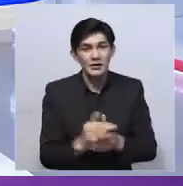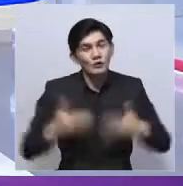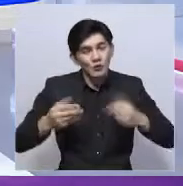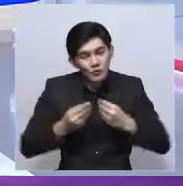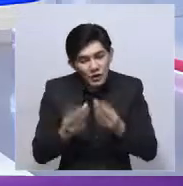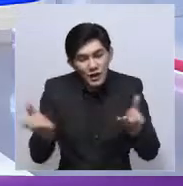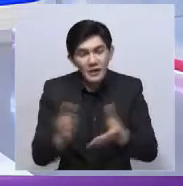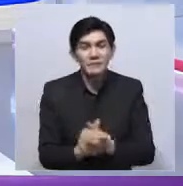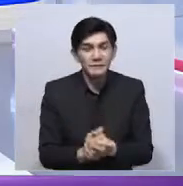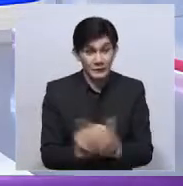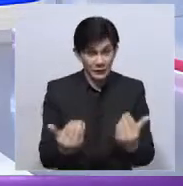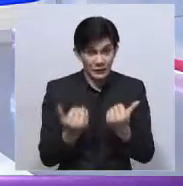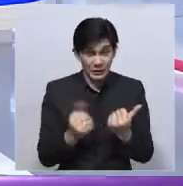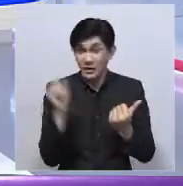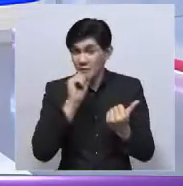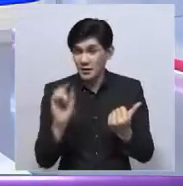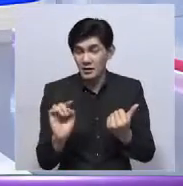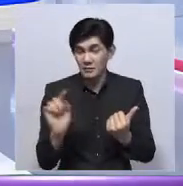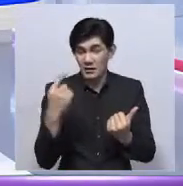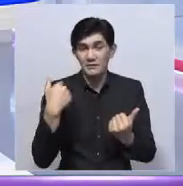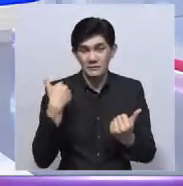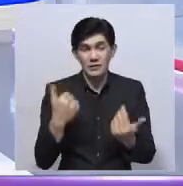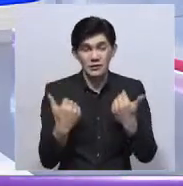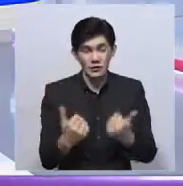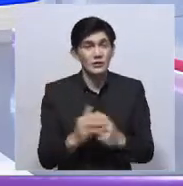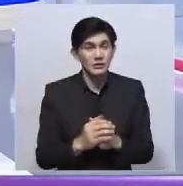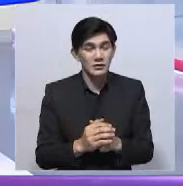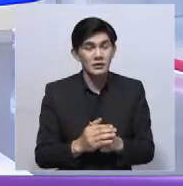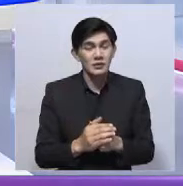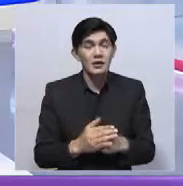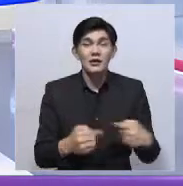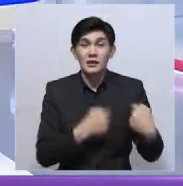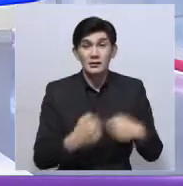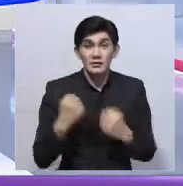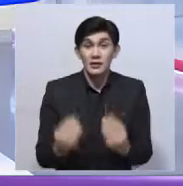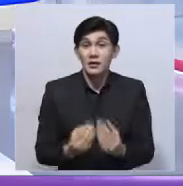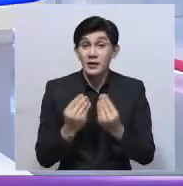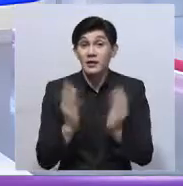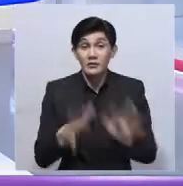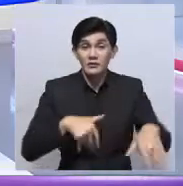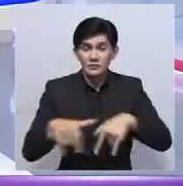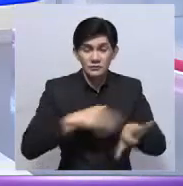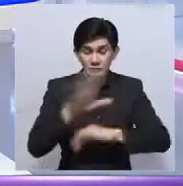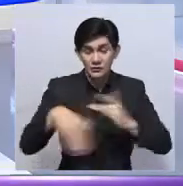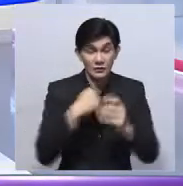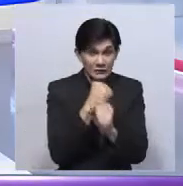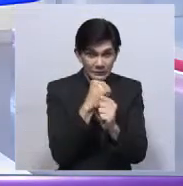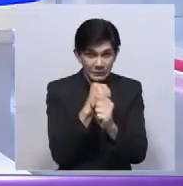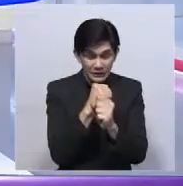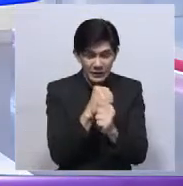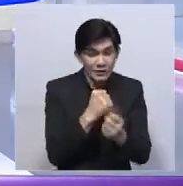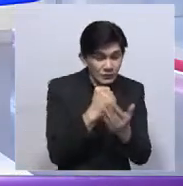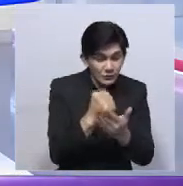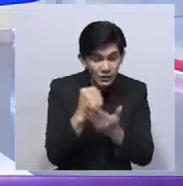คืนความสุขอันนี้เป็นอีกหนึ่งจังหวะที่จะเป็นการสร้างขวัญและกำลังใจให้กับคนที่กำลังทำงาน